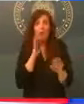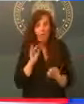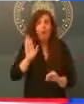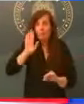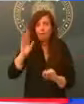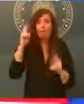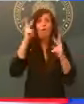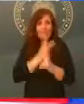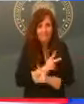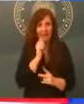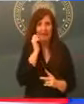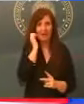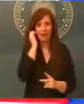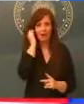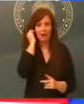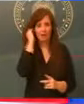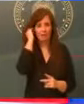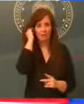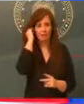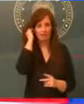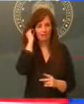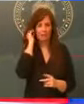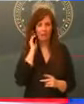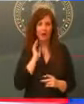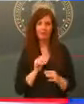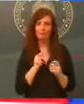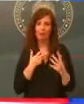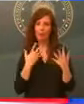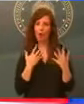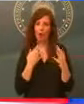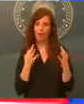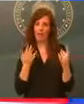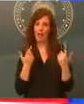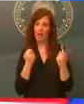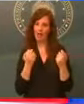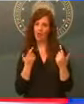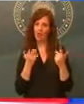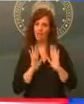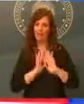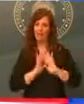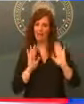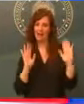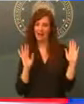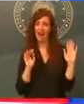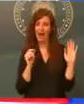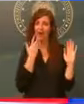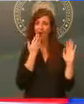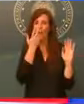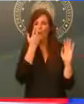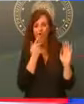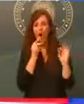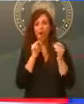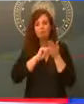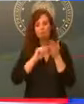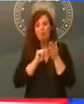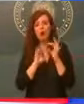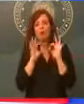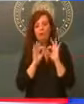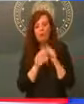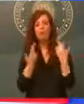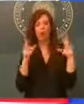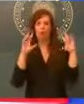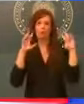c'è qualcosa che non va vogliamo una scuola quindi dove veramente con dei percorsi formativi